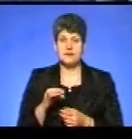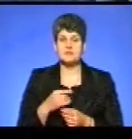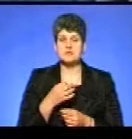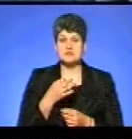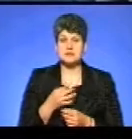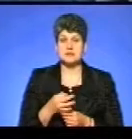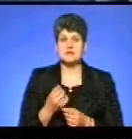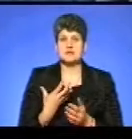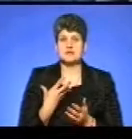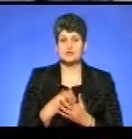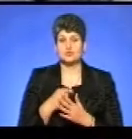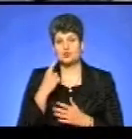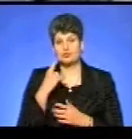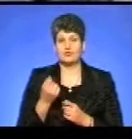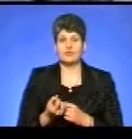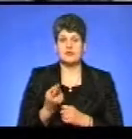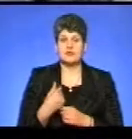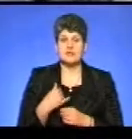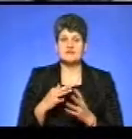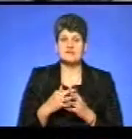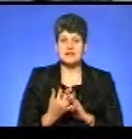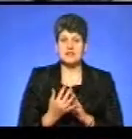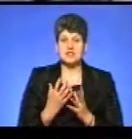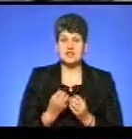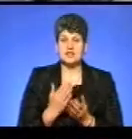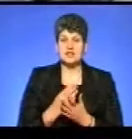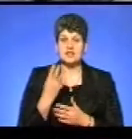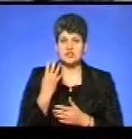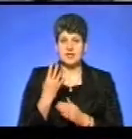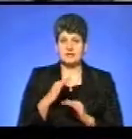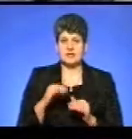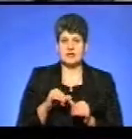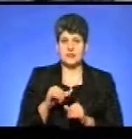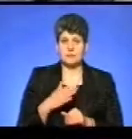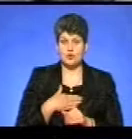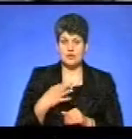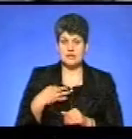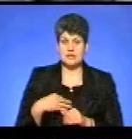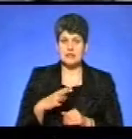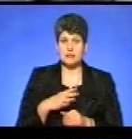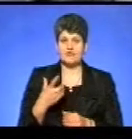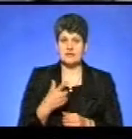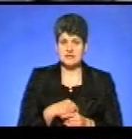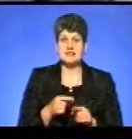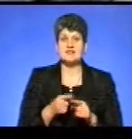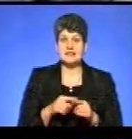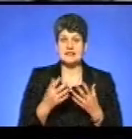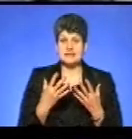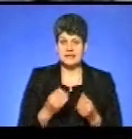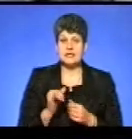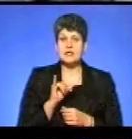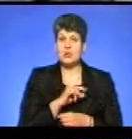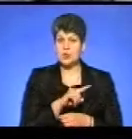версію виникнення абсцесу. В нас в селі ще є 4 дітей, крім мого сина, який був вакцинований в цей ж самий день. І в